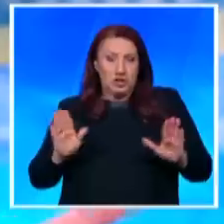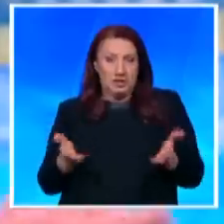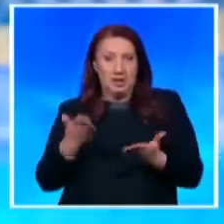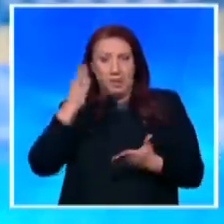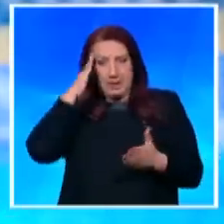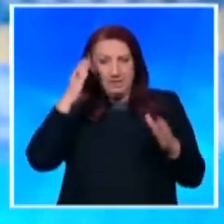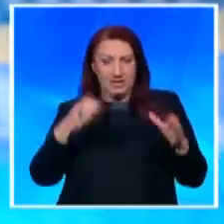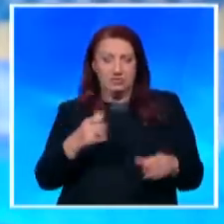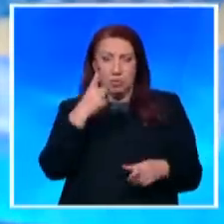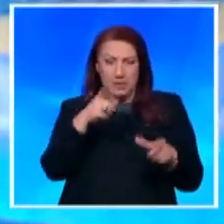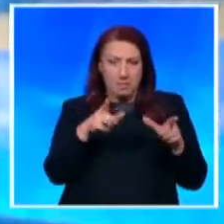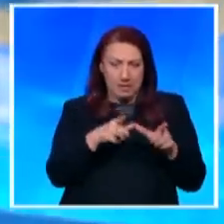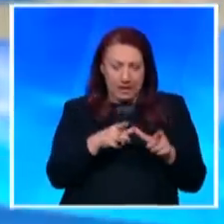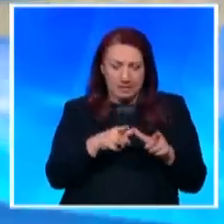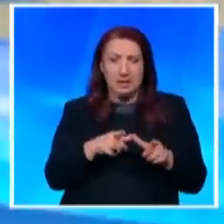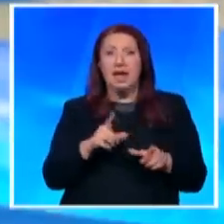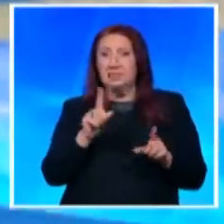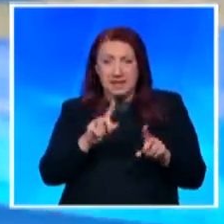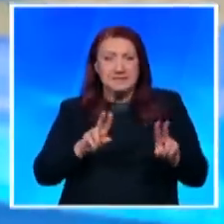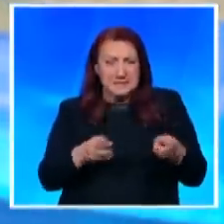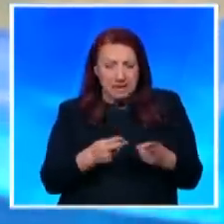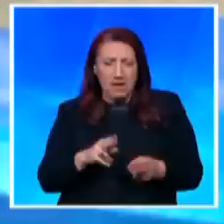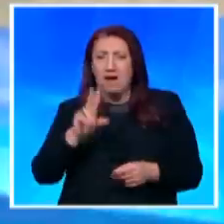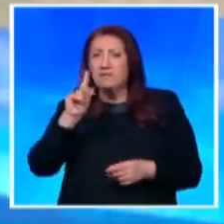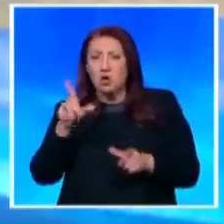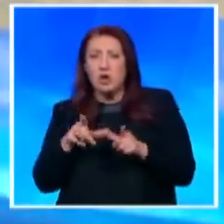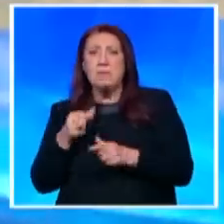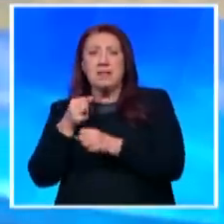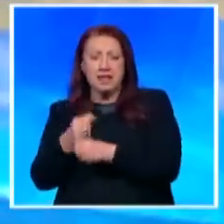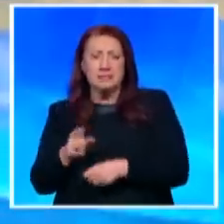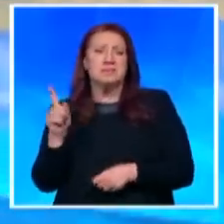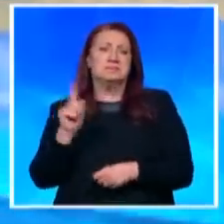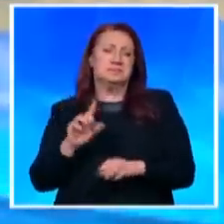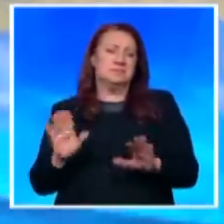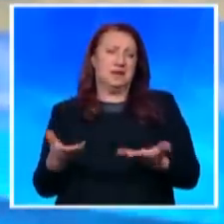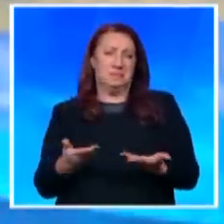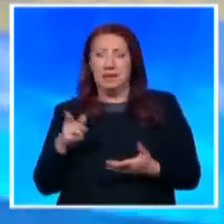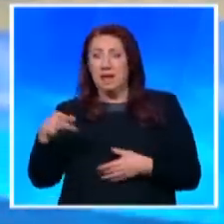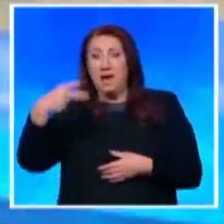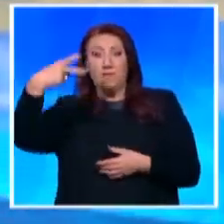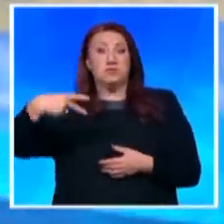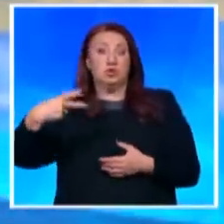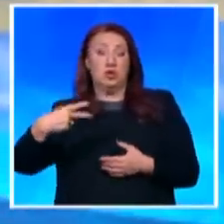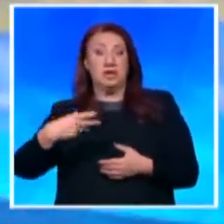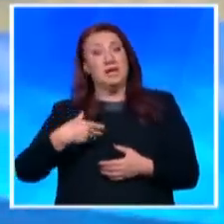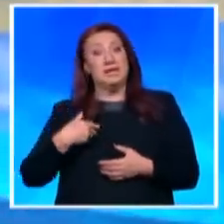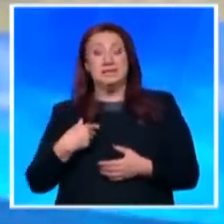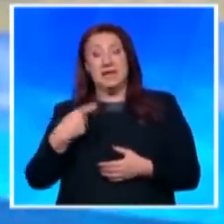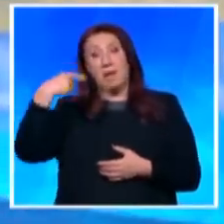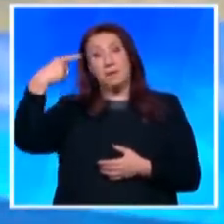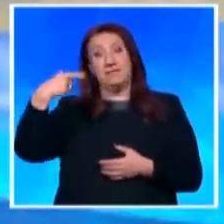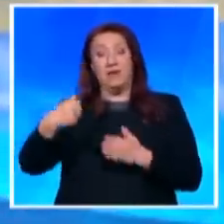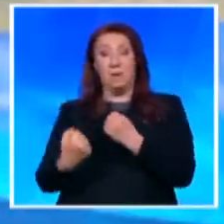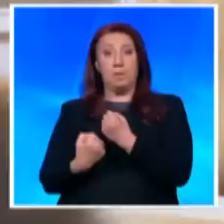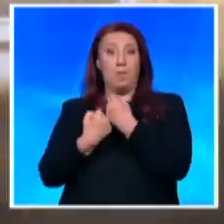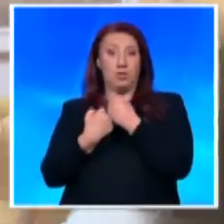не стане това, няма да стане нищо друго. Каква логика иначе има втория да иска подкрепата на първия, като му отказва